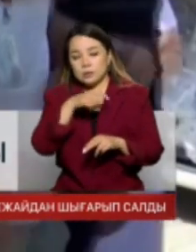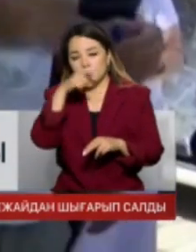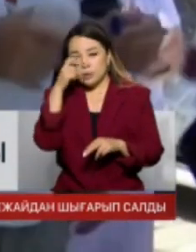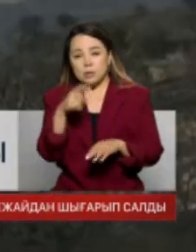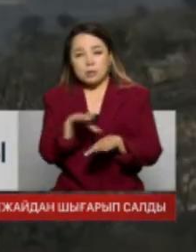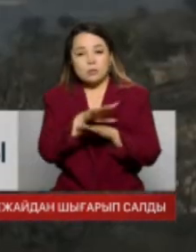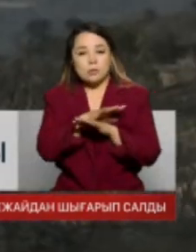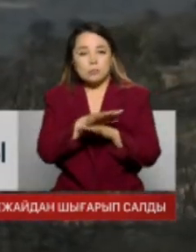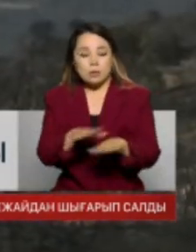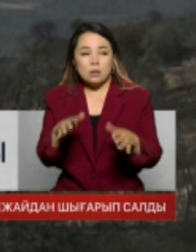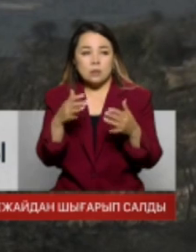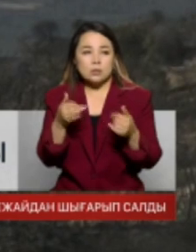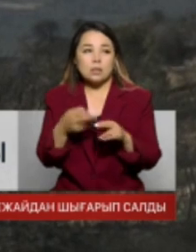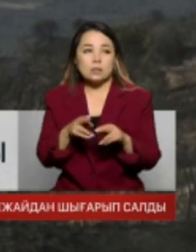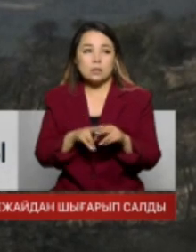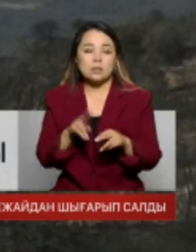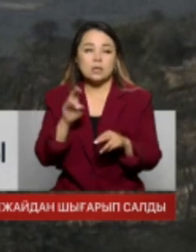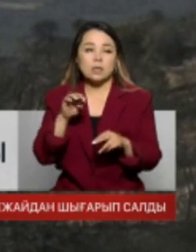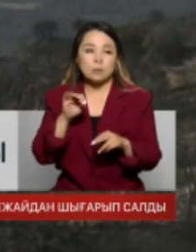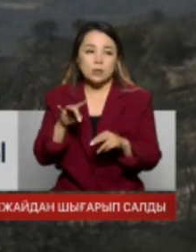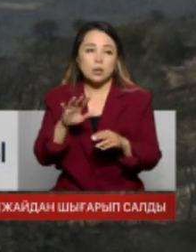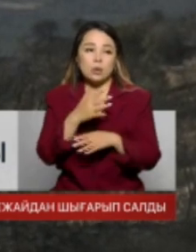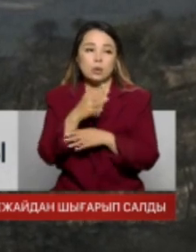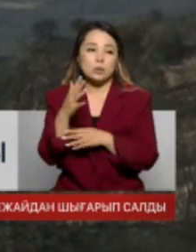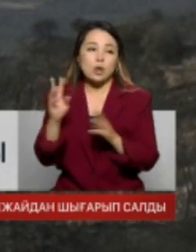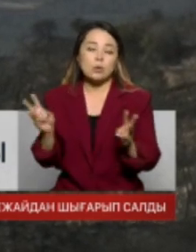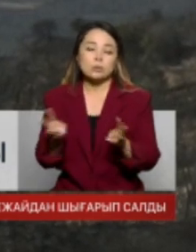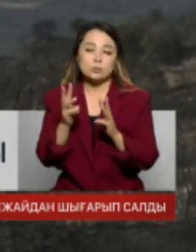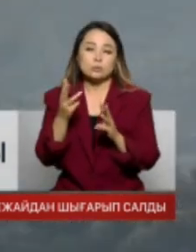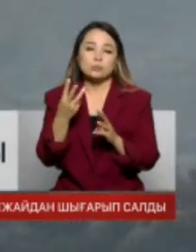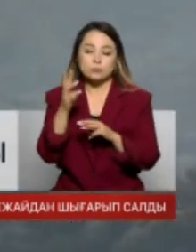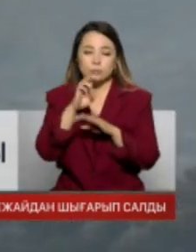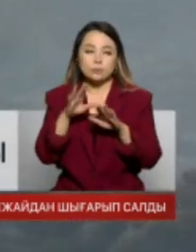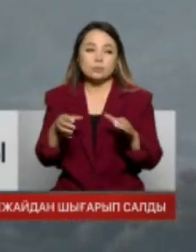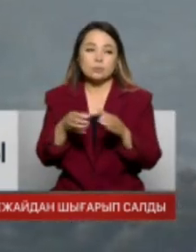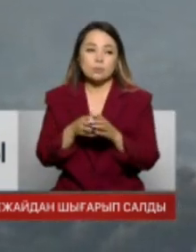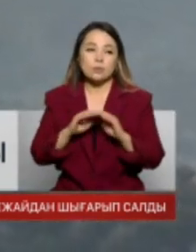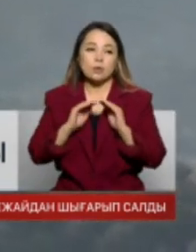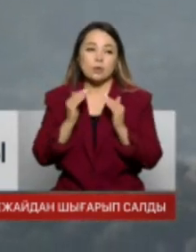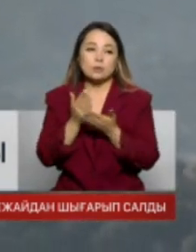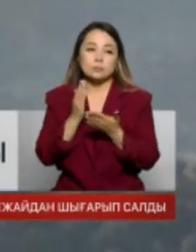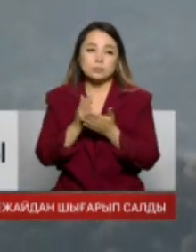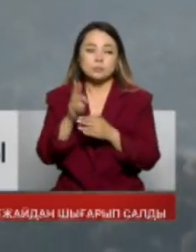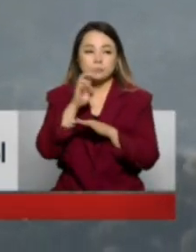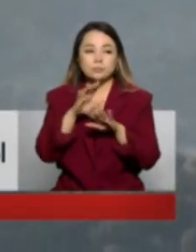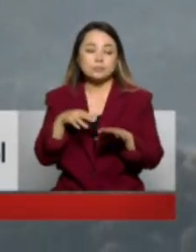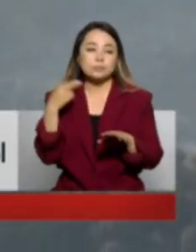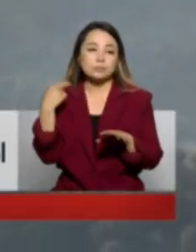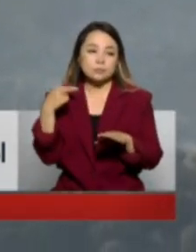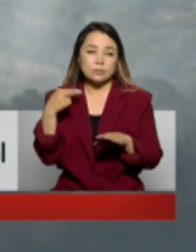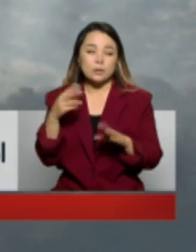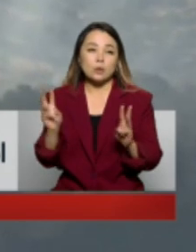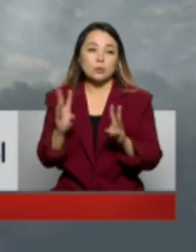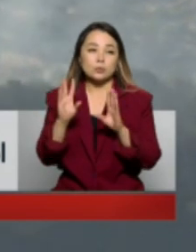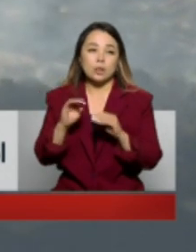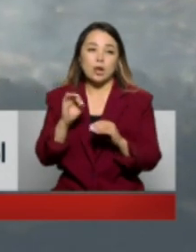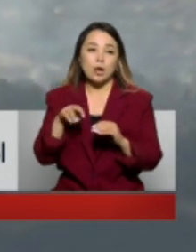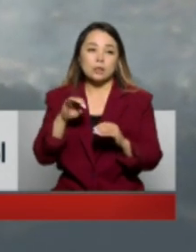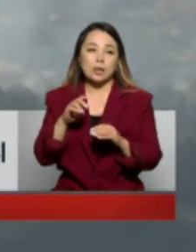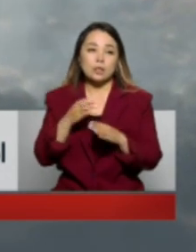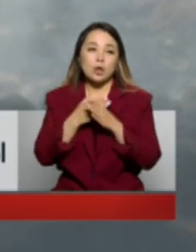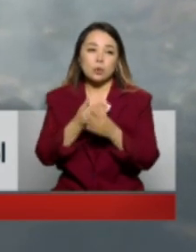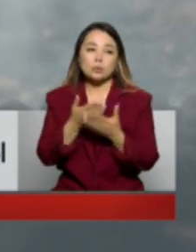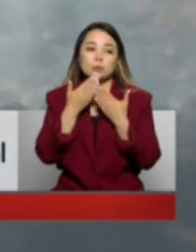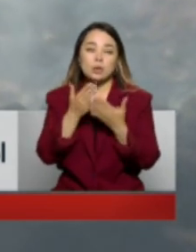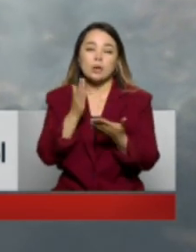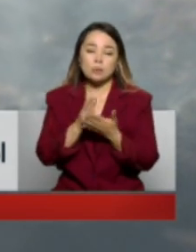болмайтын. Аптап ыстықта Кипрде орман өрті күшейіп, үш елді мекен тұрғындары оқшауланды. Ел президенті өрт сөндіруге Иорданиядан көмек